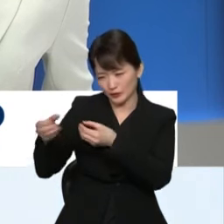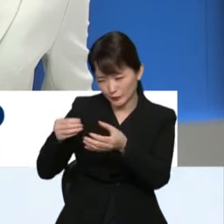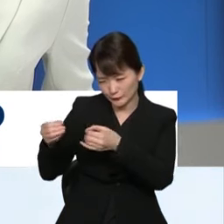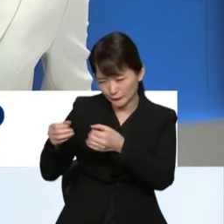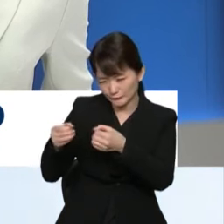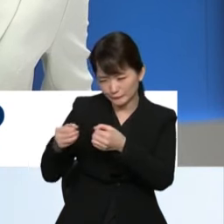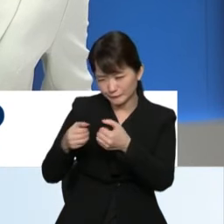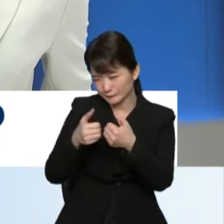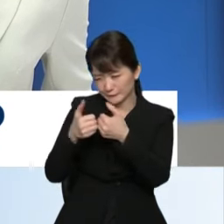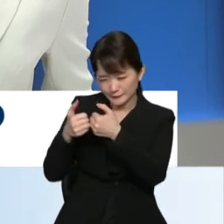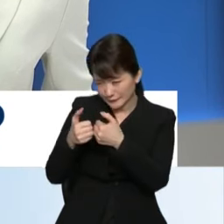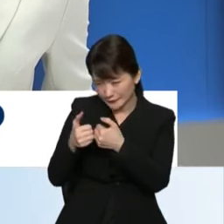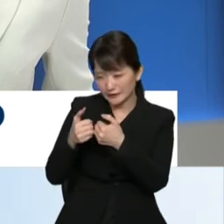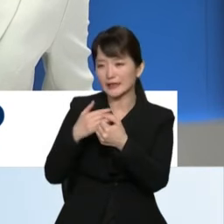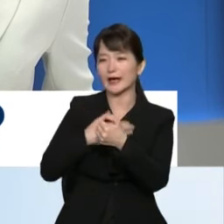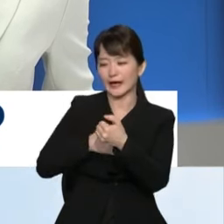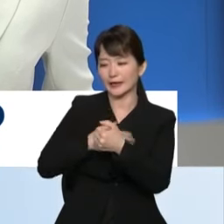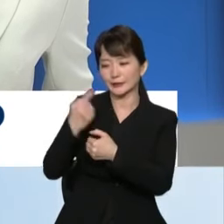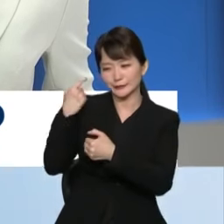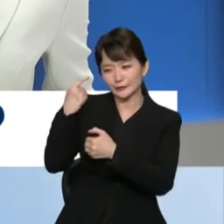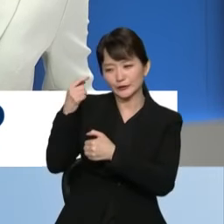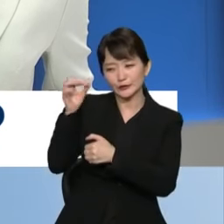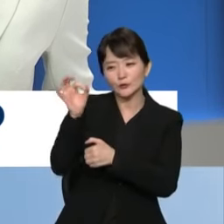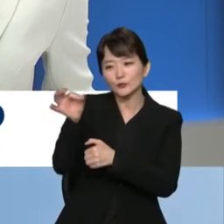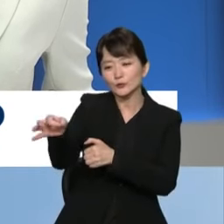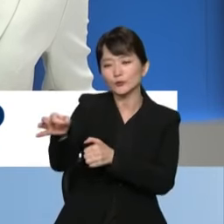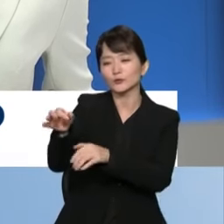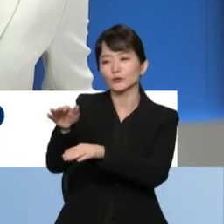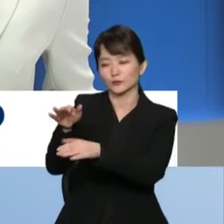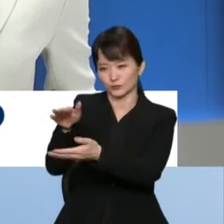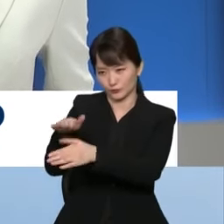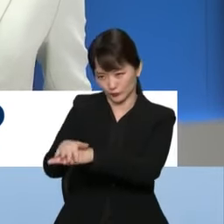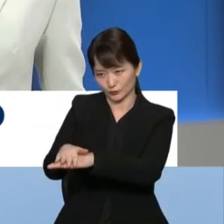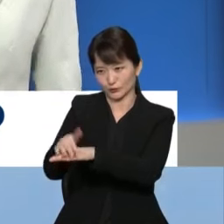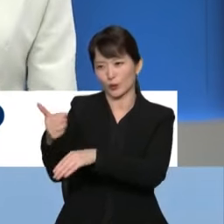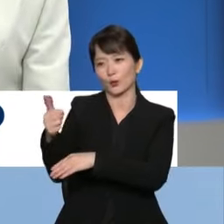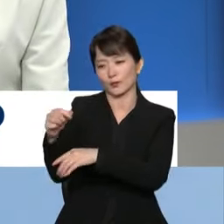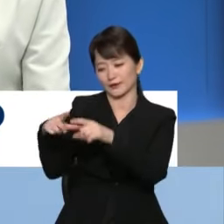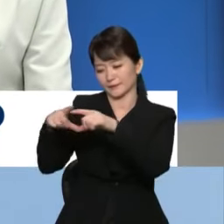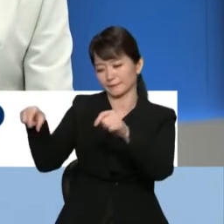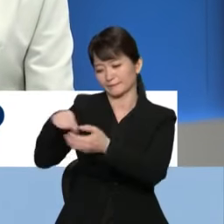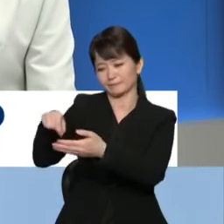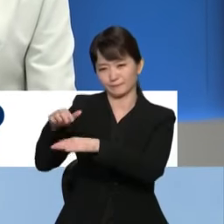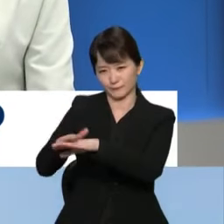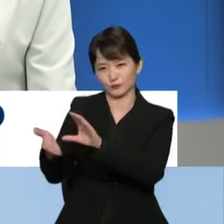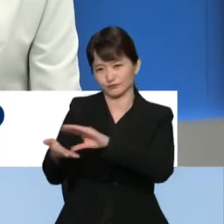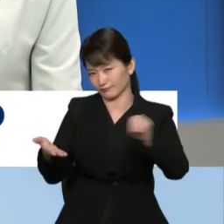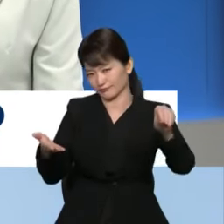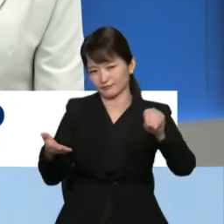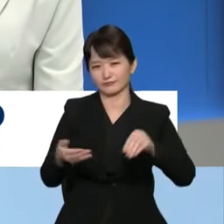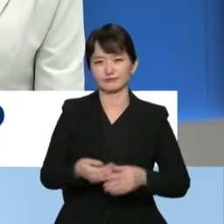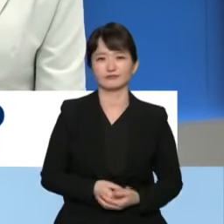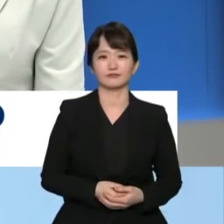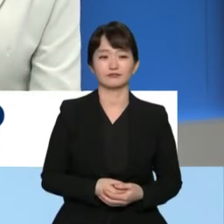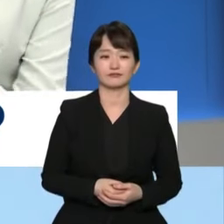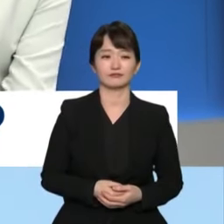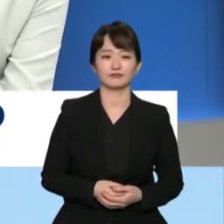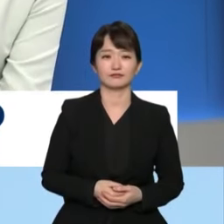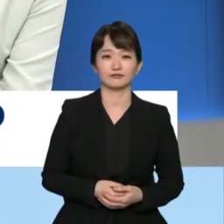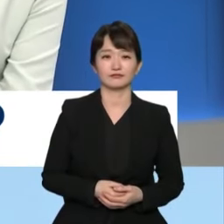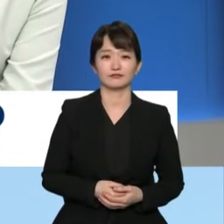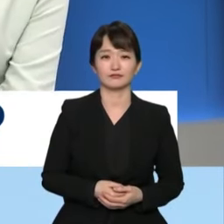알고 후원금 하무 왜 메모 하나하고 5만원 두고 같습니다 와 그러니까